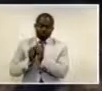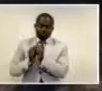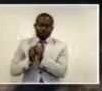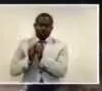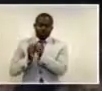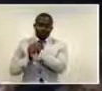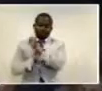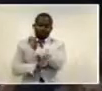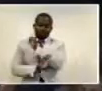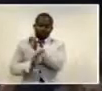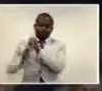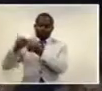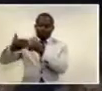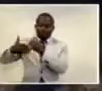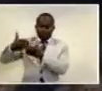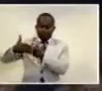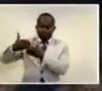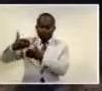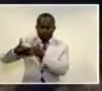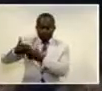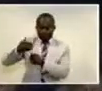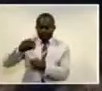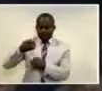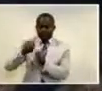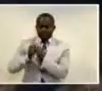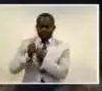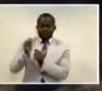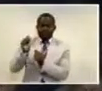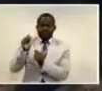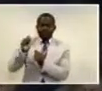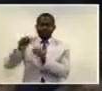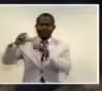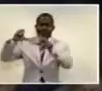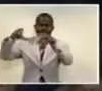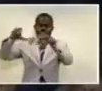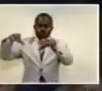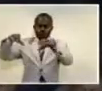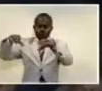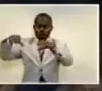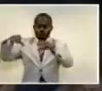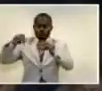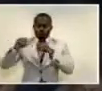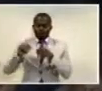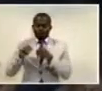Igihugu duturanye nacyo cya Congo,